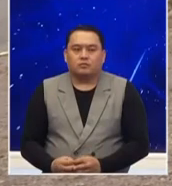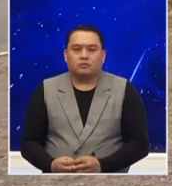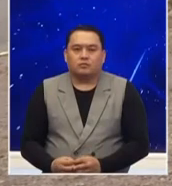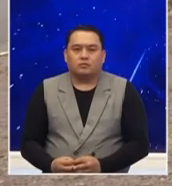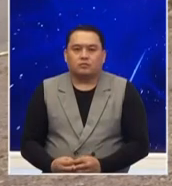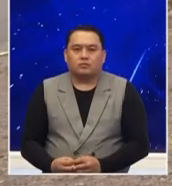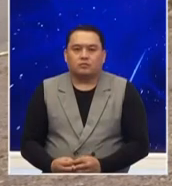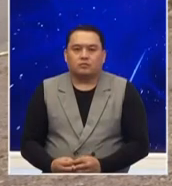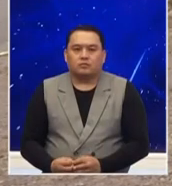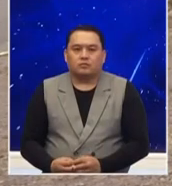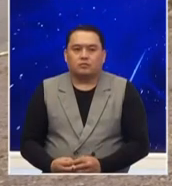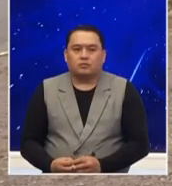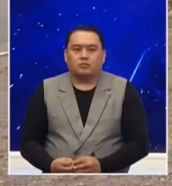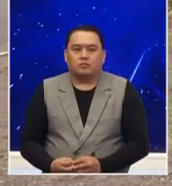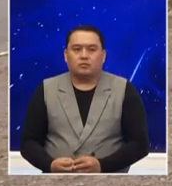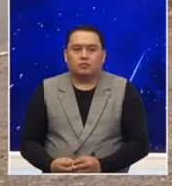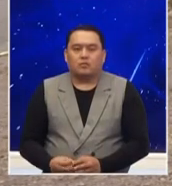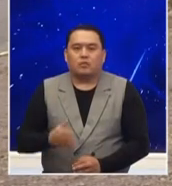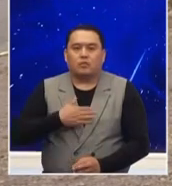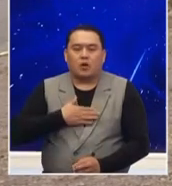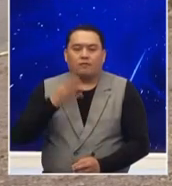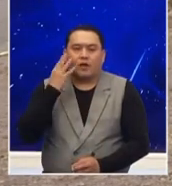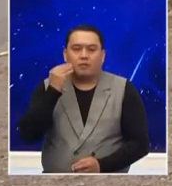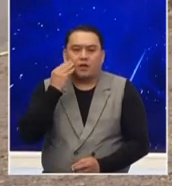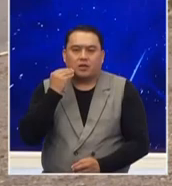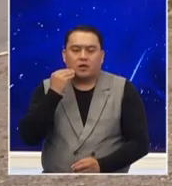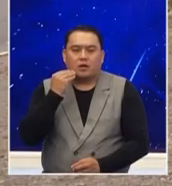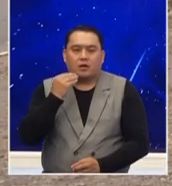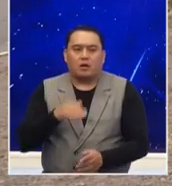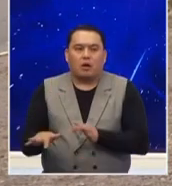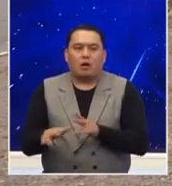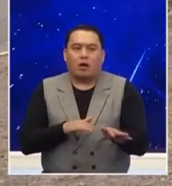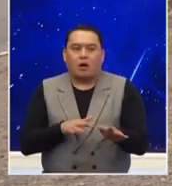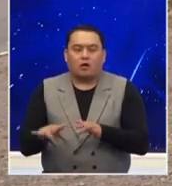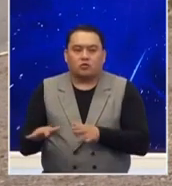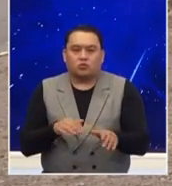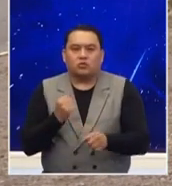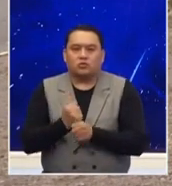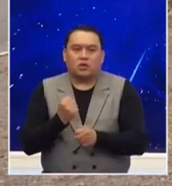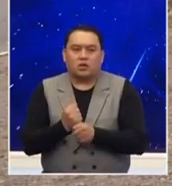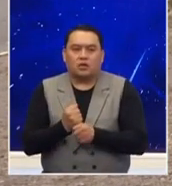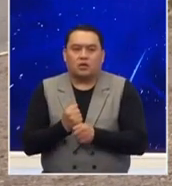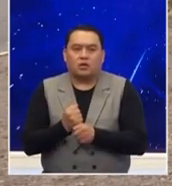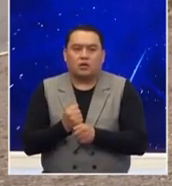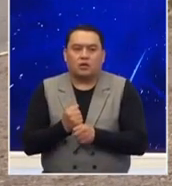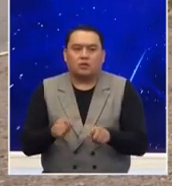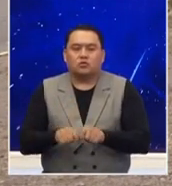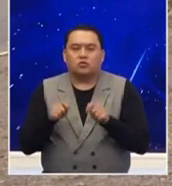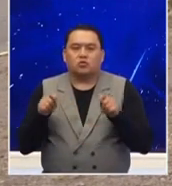там мой друг из Тимур Елисизов. Он акцию сделал там, посадили